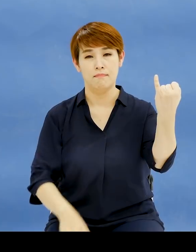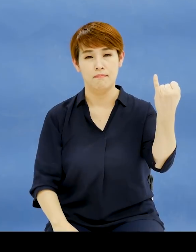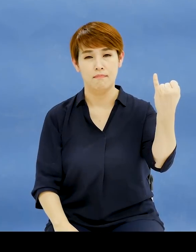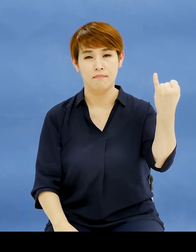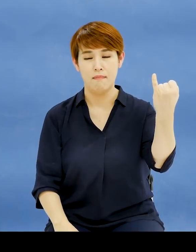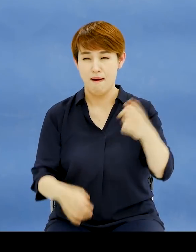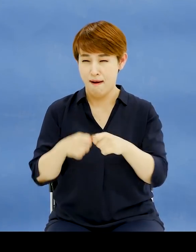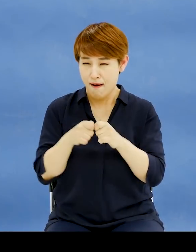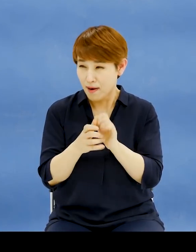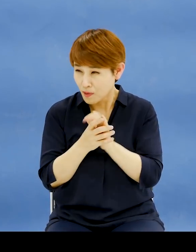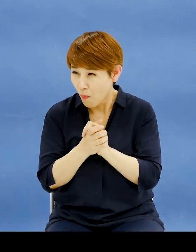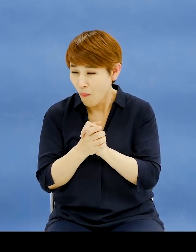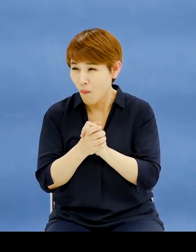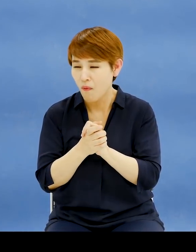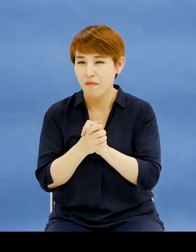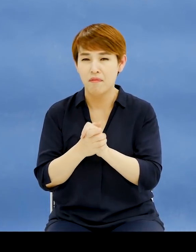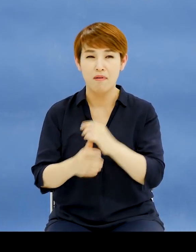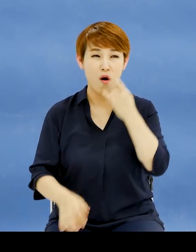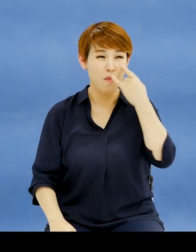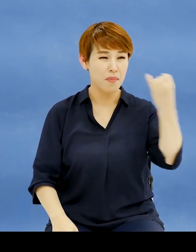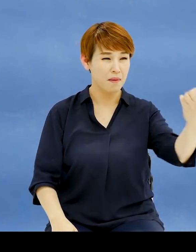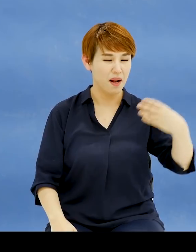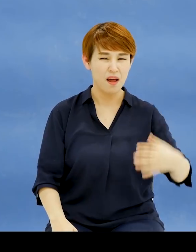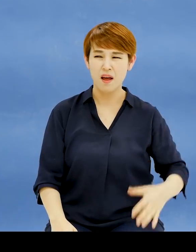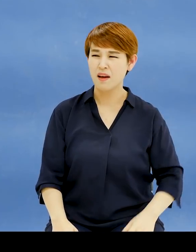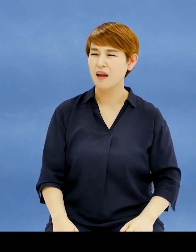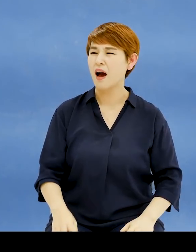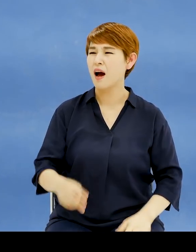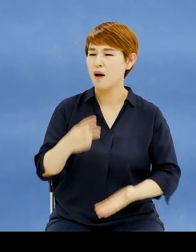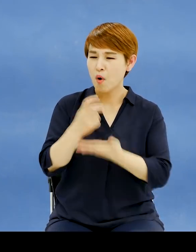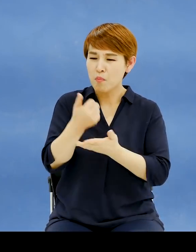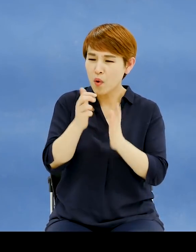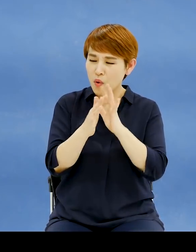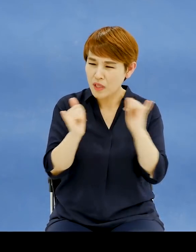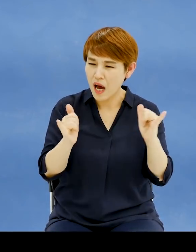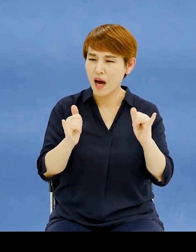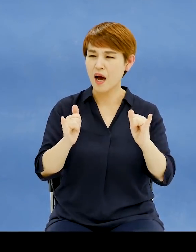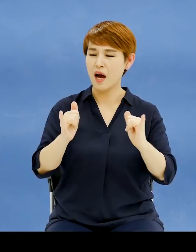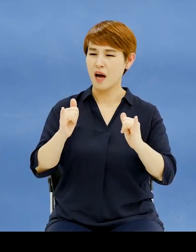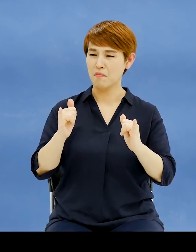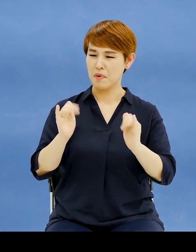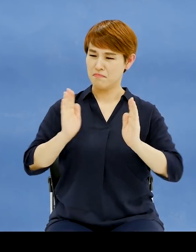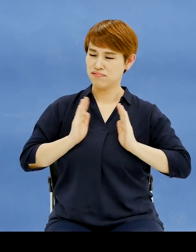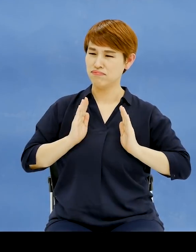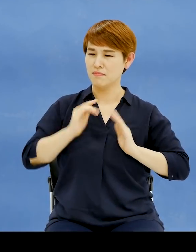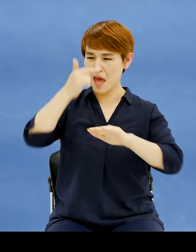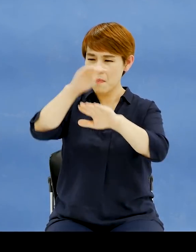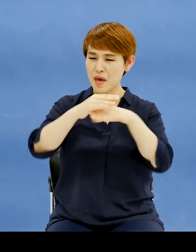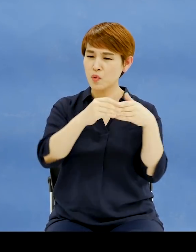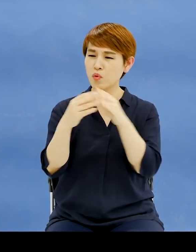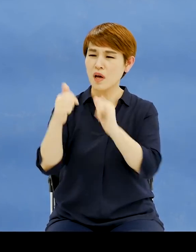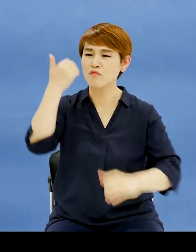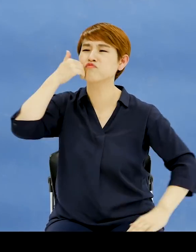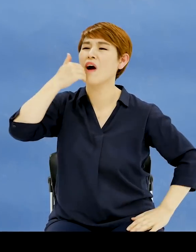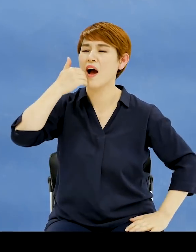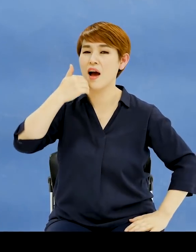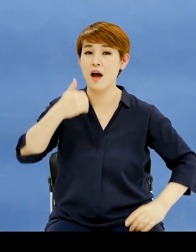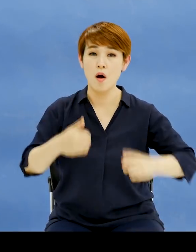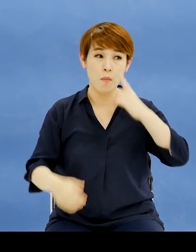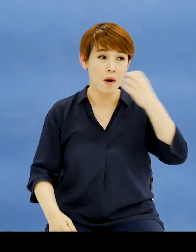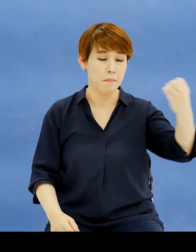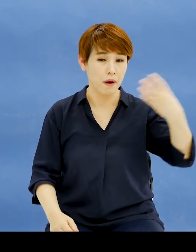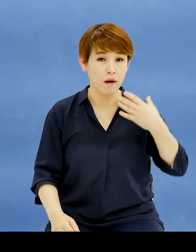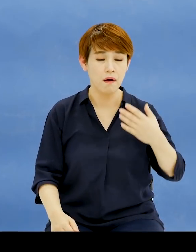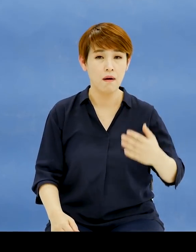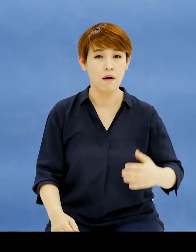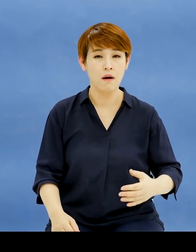제가. 너무 구체적으로 네, 똑같이 그래서 엄마가 야 누가 변호사라면서 예배 인도자라니? 그러니까 그래서 그런 그냥 과한 욕심이 있나요?